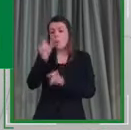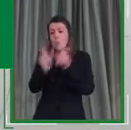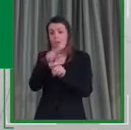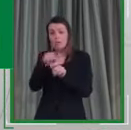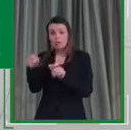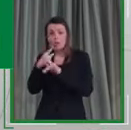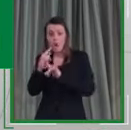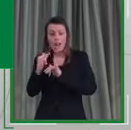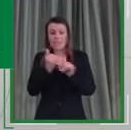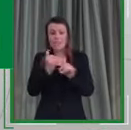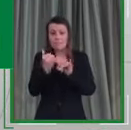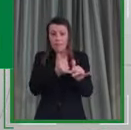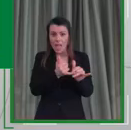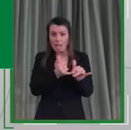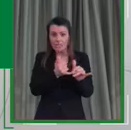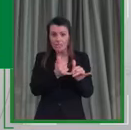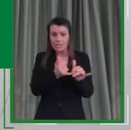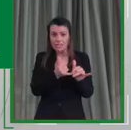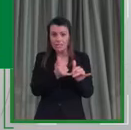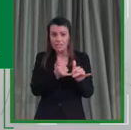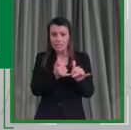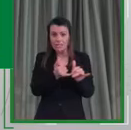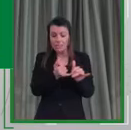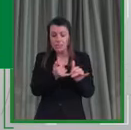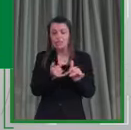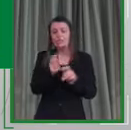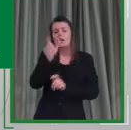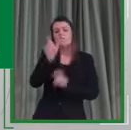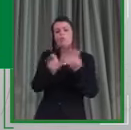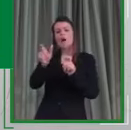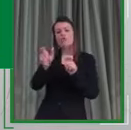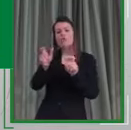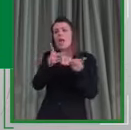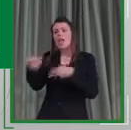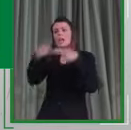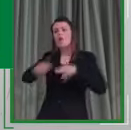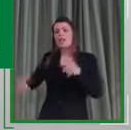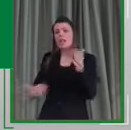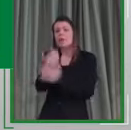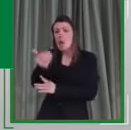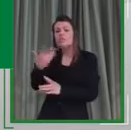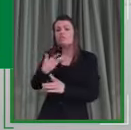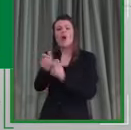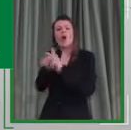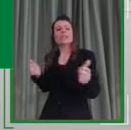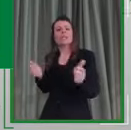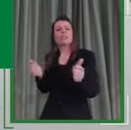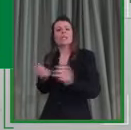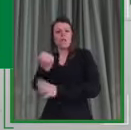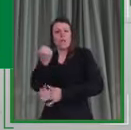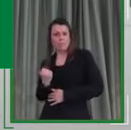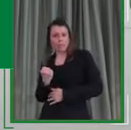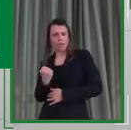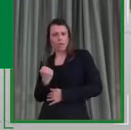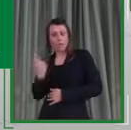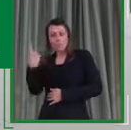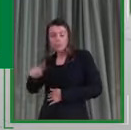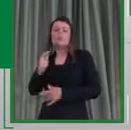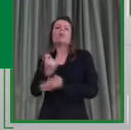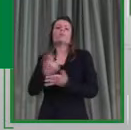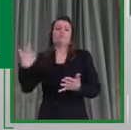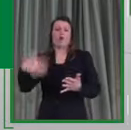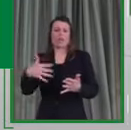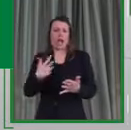nuovi e le nuovi ricoverati abbiamo un numero negativo quindi questo è un altro dato estremamente positivo